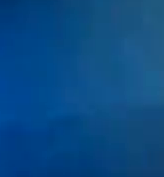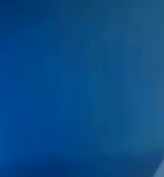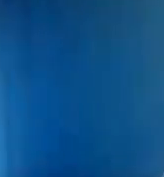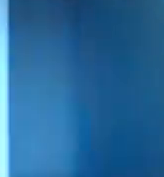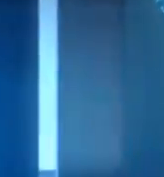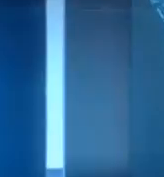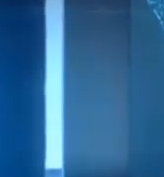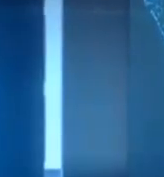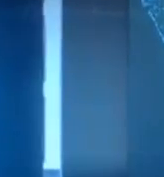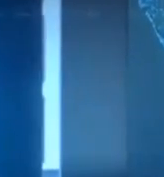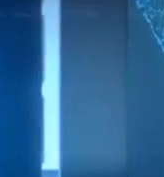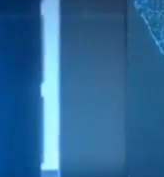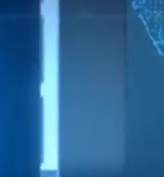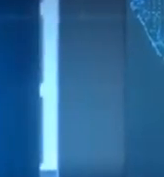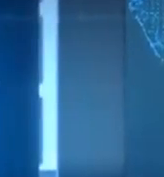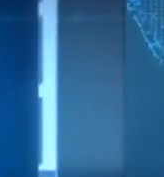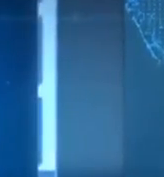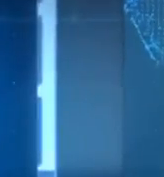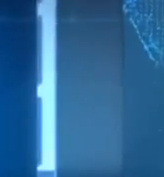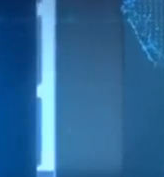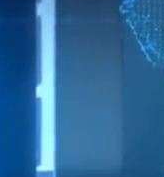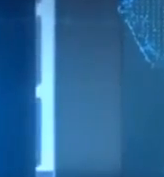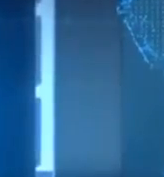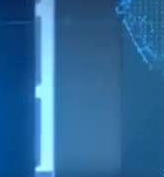Азамбай, Жетісу арнасы, Сарқан ауданынан.